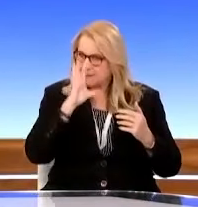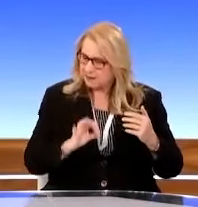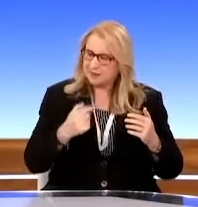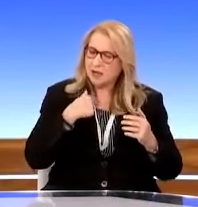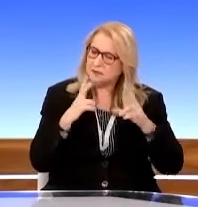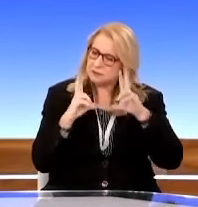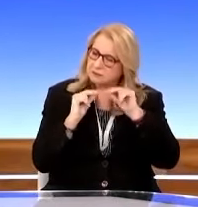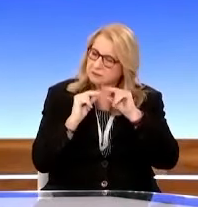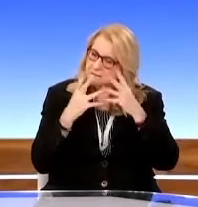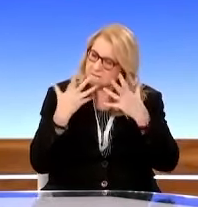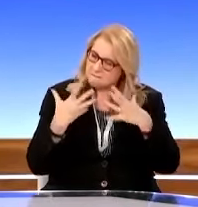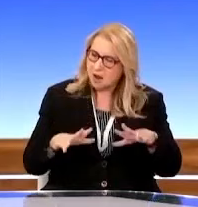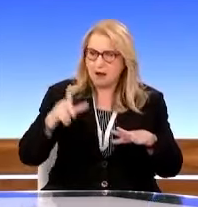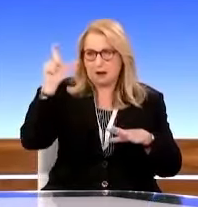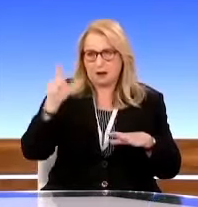προσοχή,